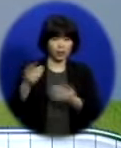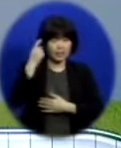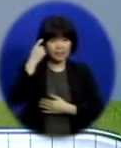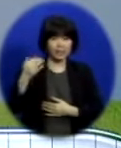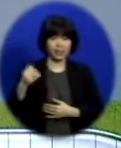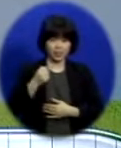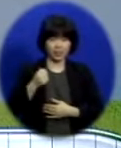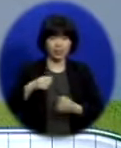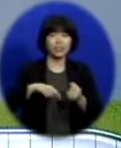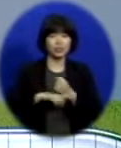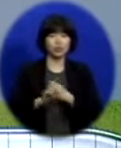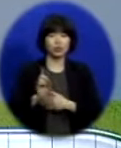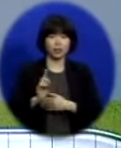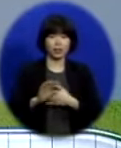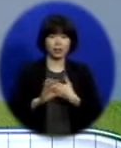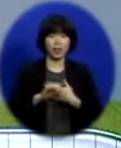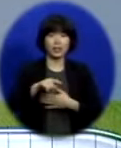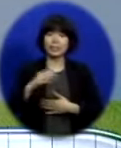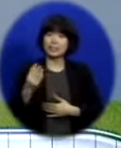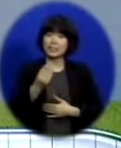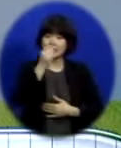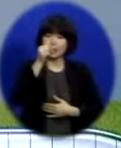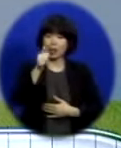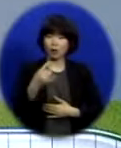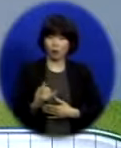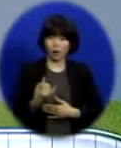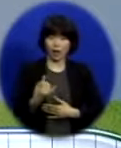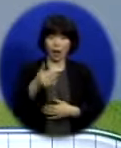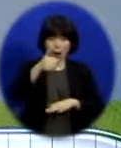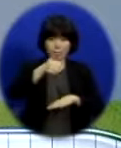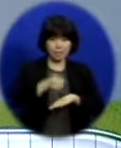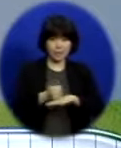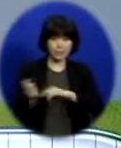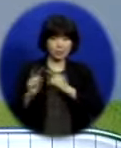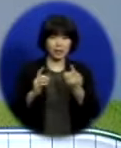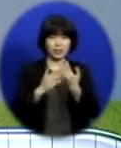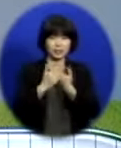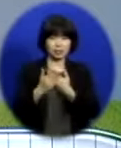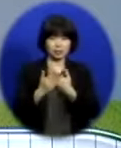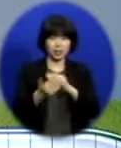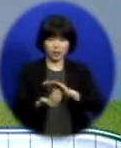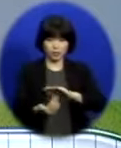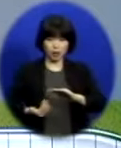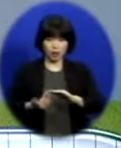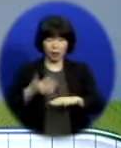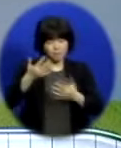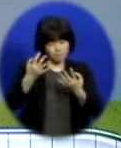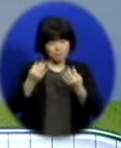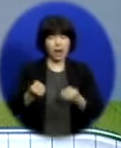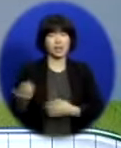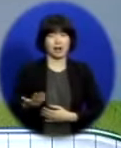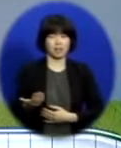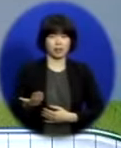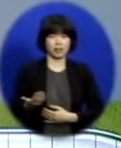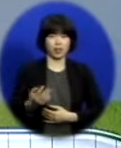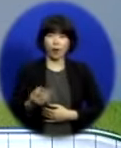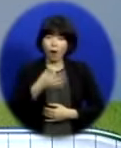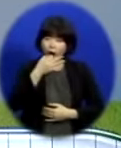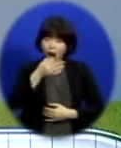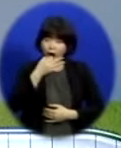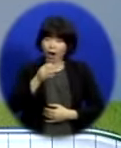된 것은 그 성의 마지막 집회를 앞두고 제가 몹이 아팠습니다 아 감기가